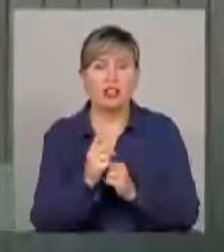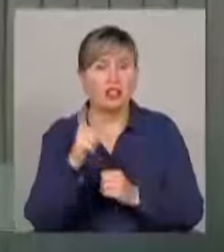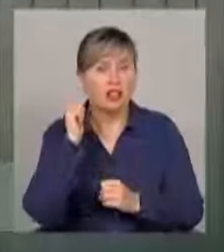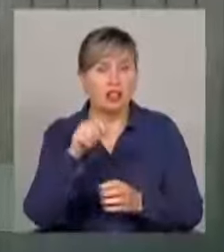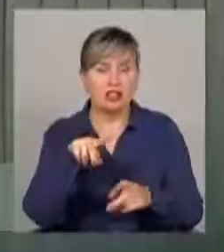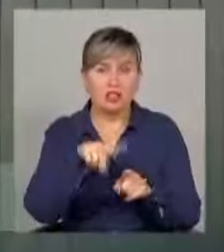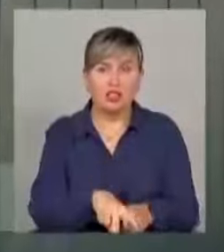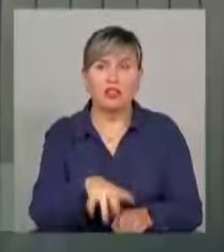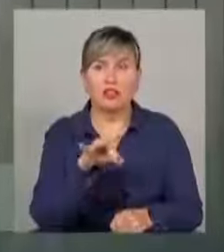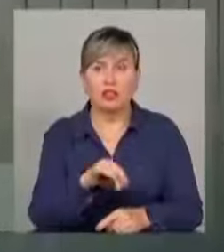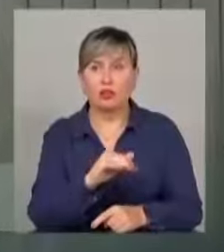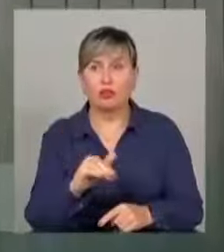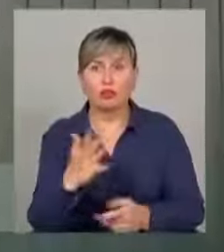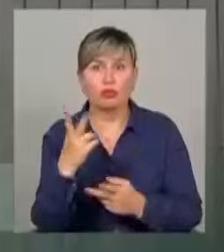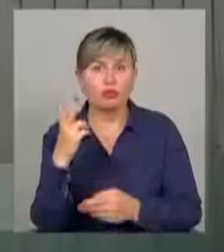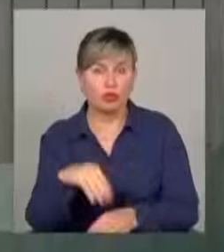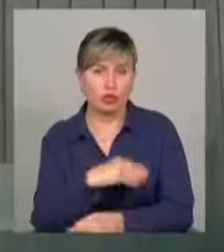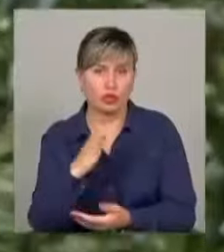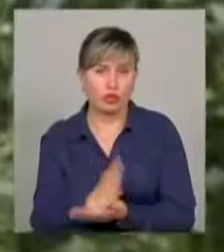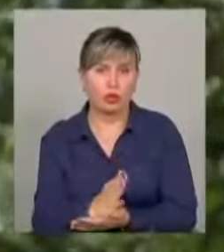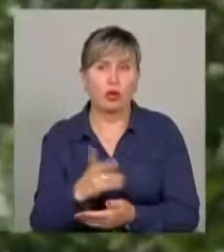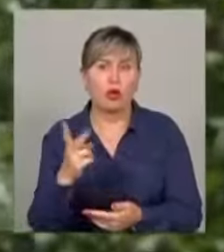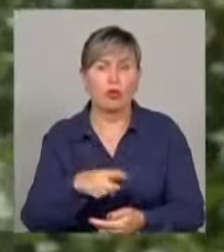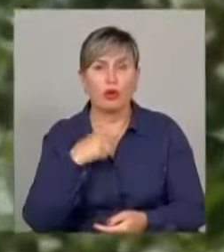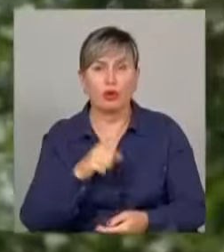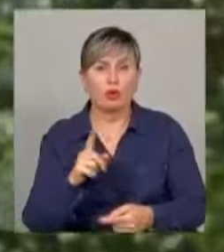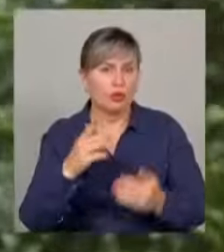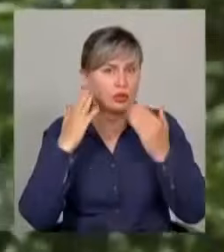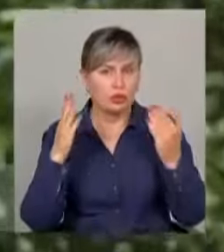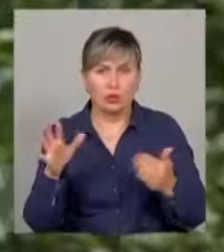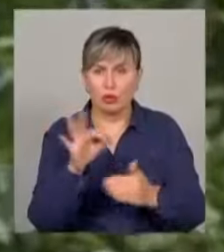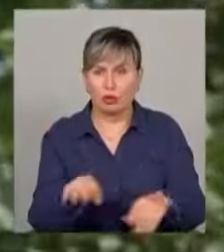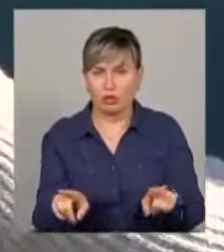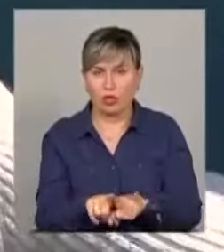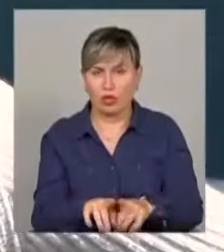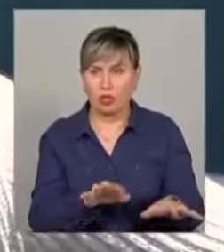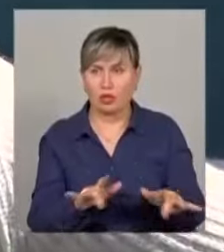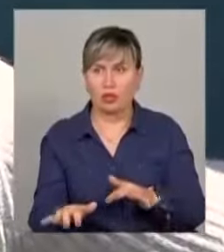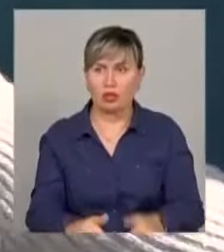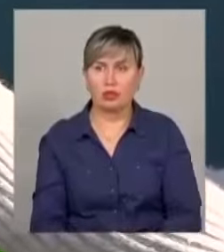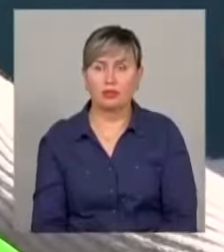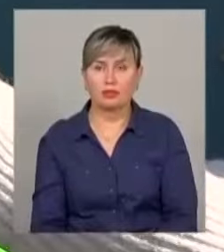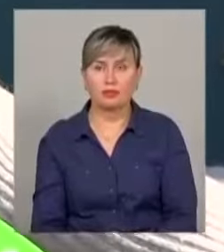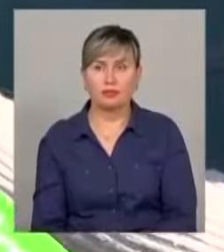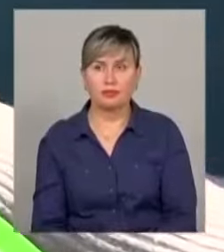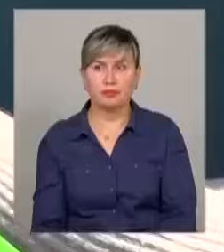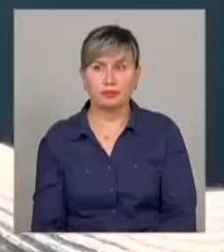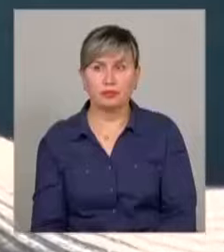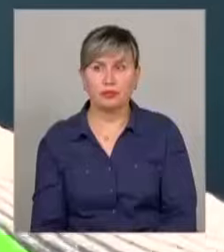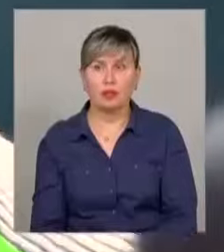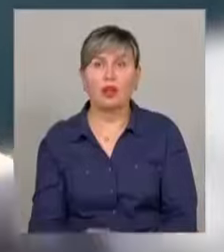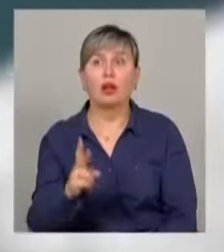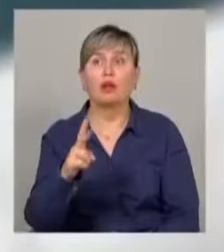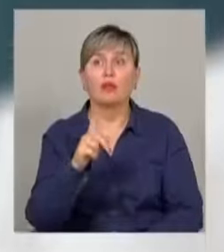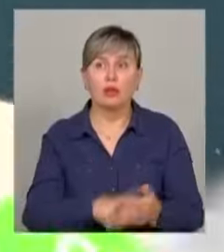При этом у подозреваемого две супруги. Но обе они утверждают, что не знали о совершенном преступлении. Верите в мужа или дочке? Кому вы верите?